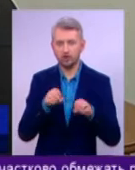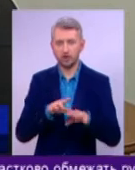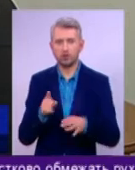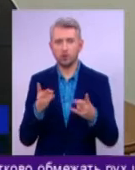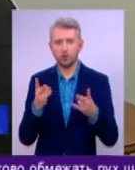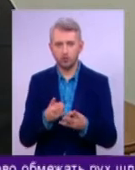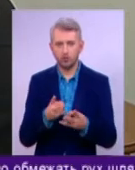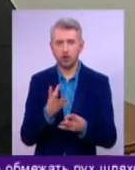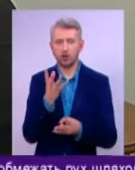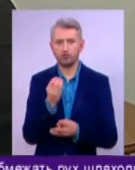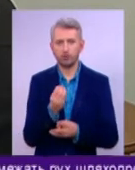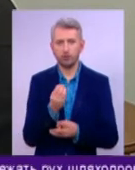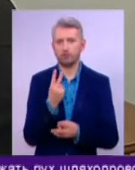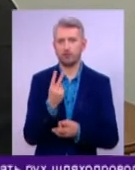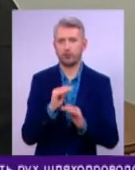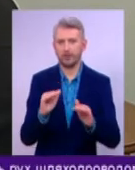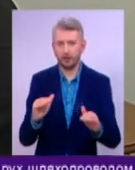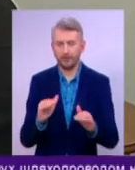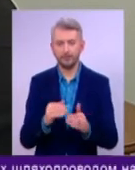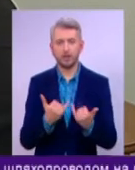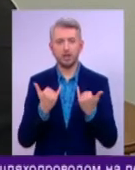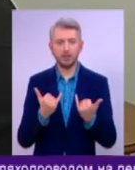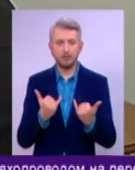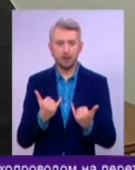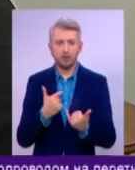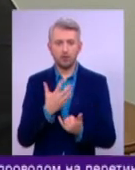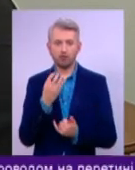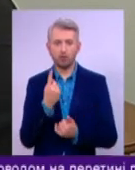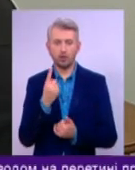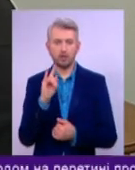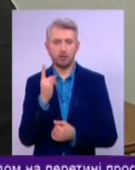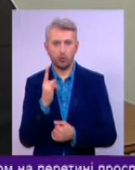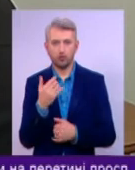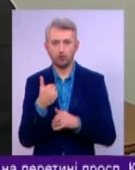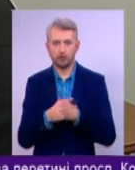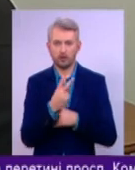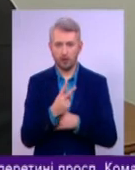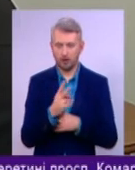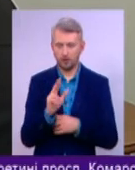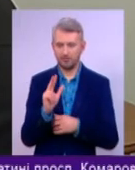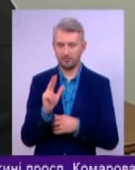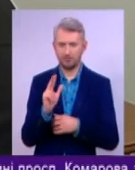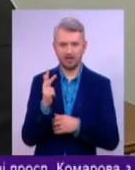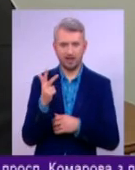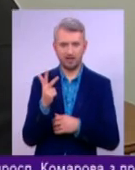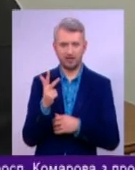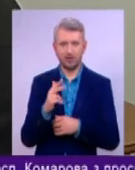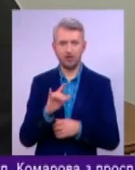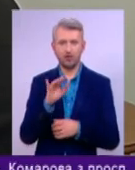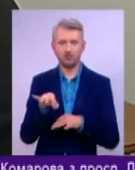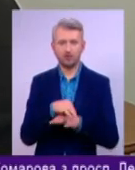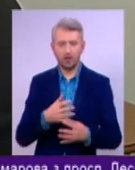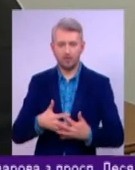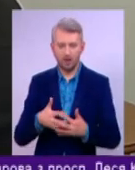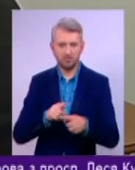нужно завести еще хотя бы двоих. Ну и теперь у меня еще один ребенок, уже двое, и третий вот. Жена беременна, скоро